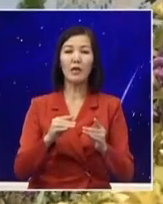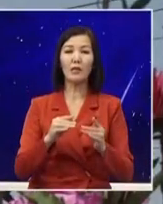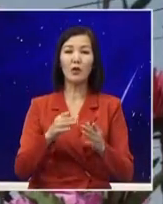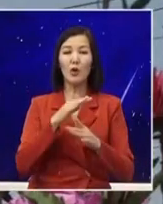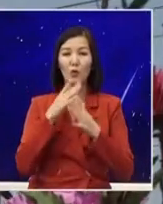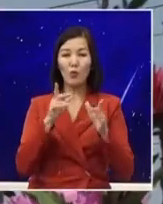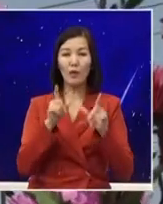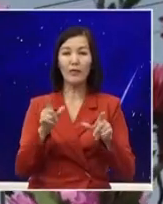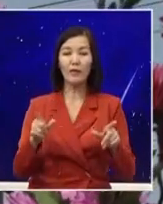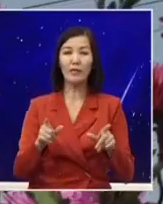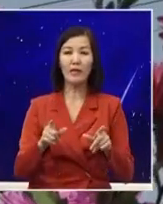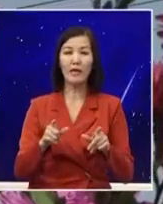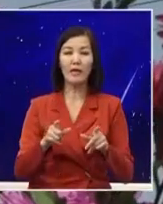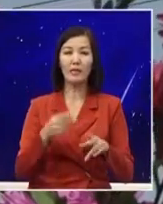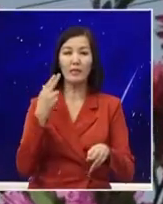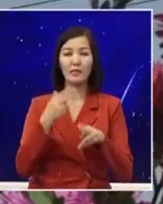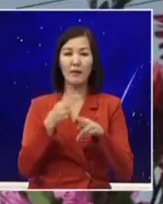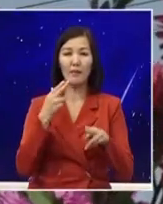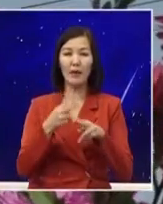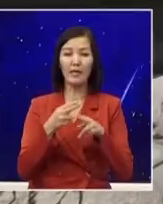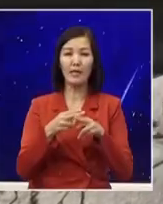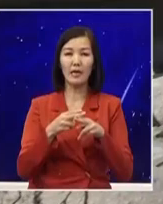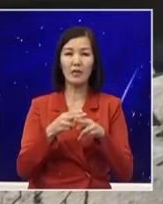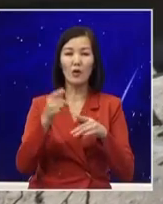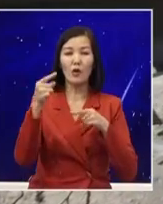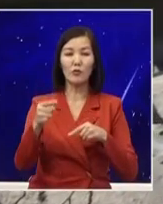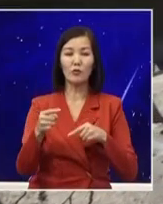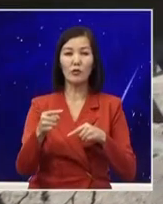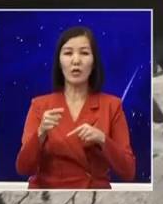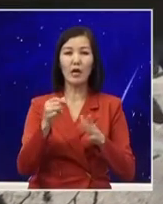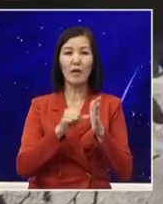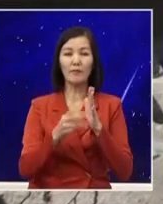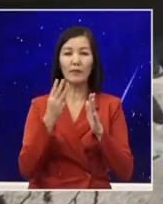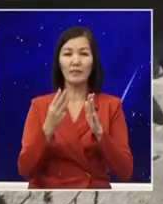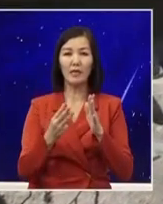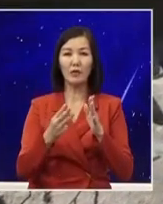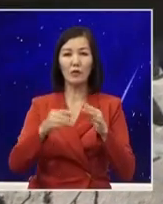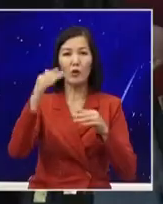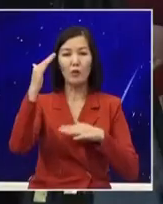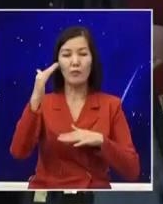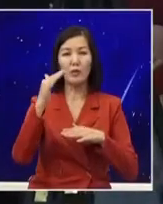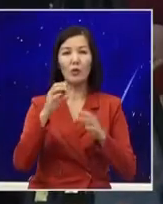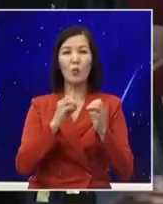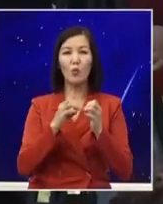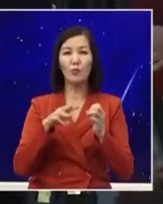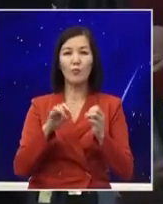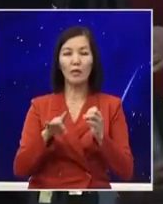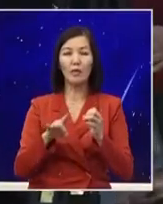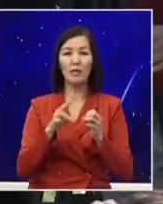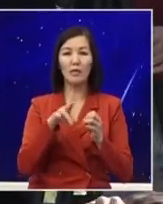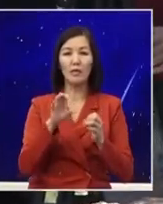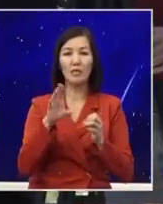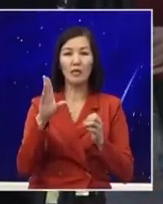кепіл. Ресейдің сапалы темірінен салыныпты. Ұзындығы 62, ені 3, биіктігі 10 метрдей. Мердігер ДСУ